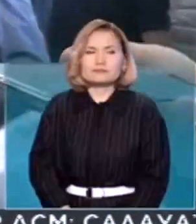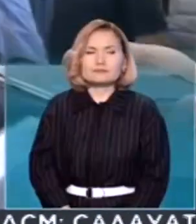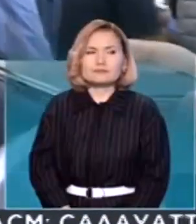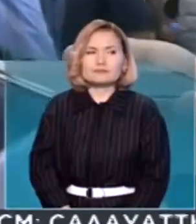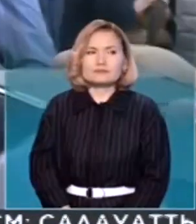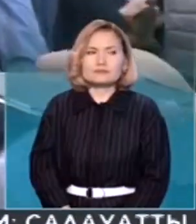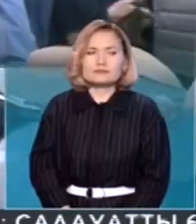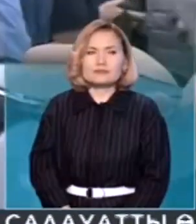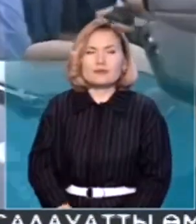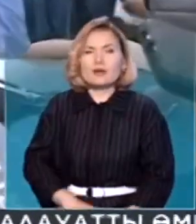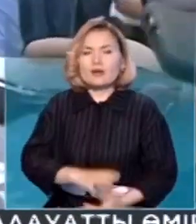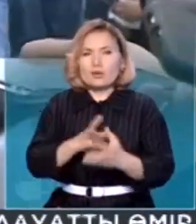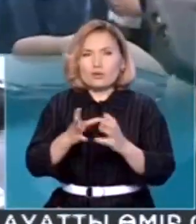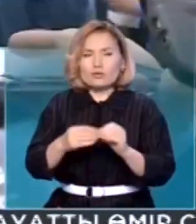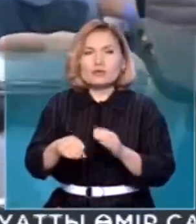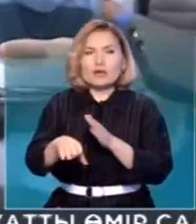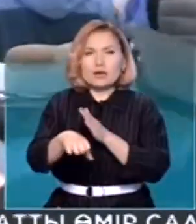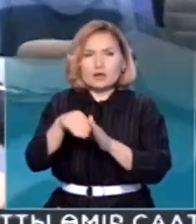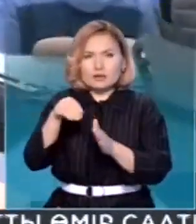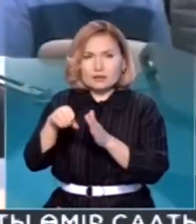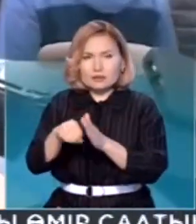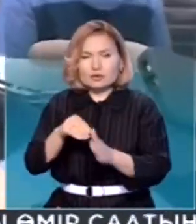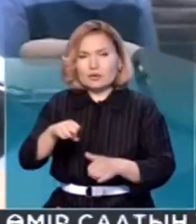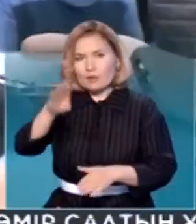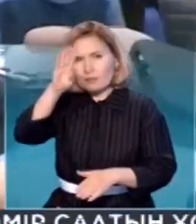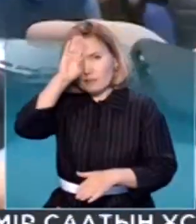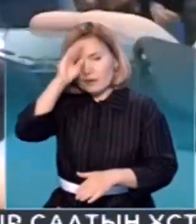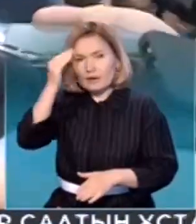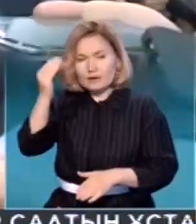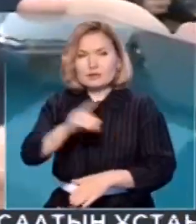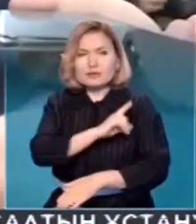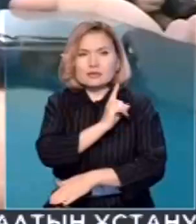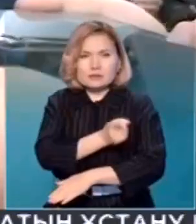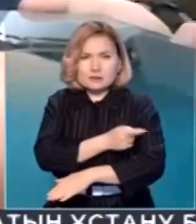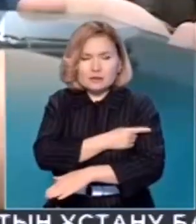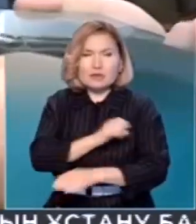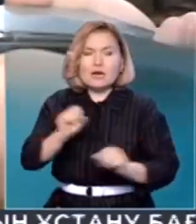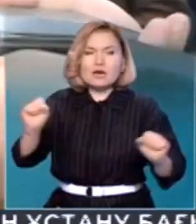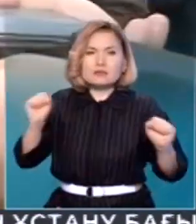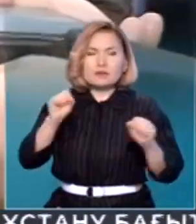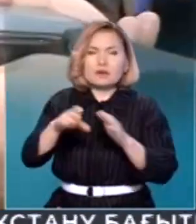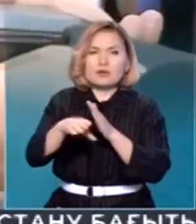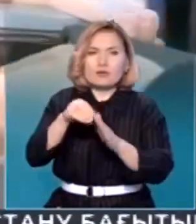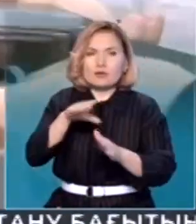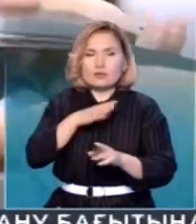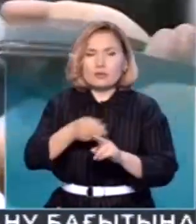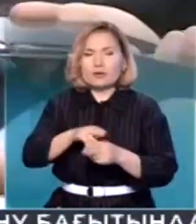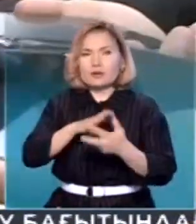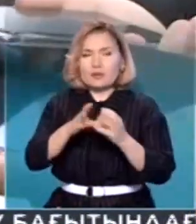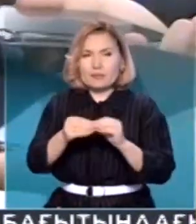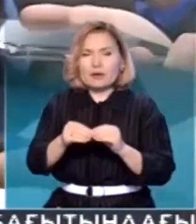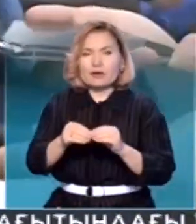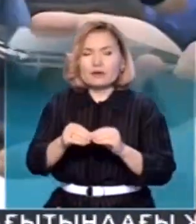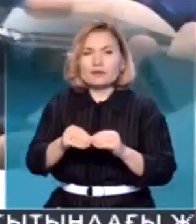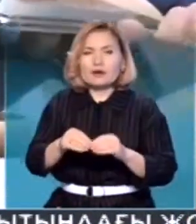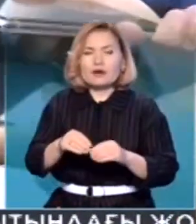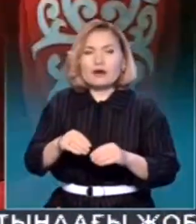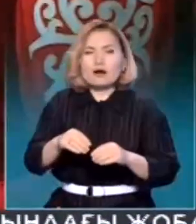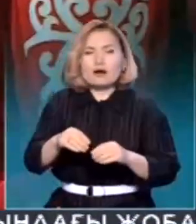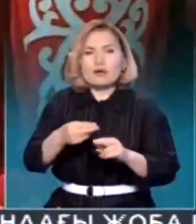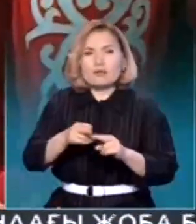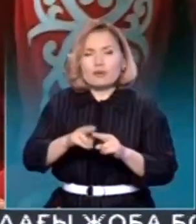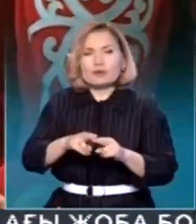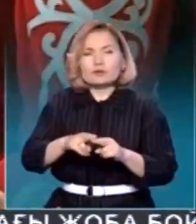Іріктеу спаррингтері болды. Сол жерден іріктеліп шықты. Ал енді кейбір салмақтарда